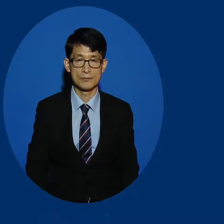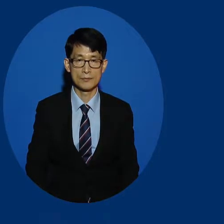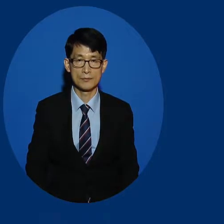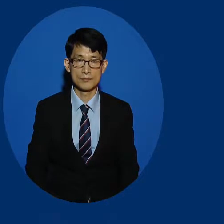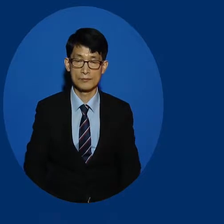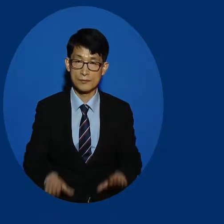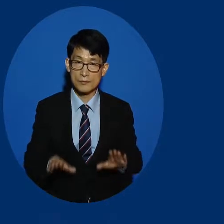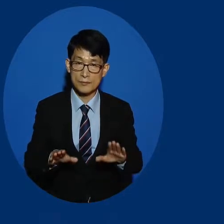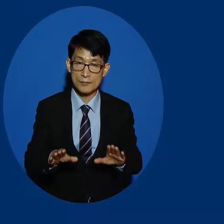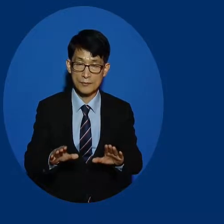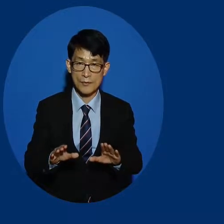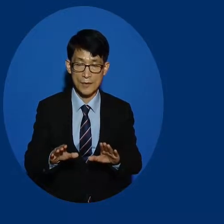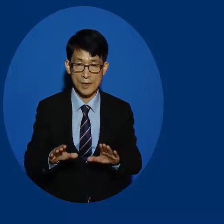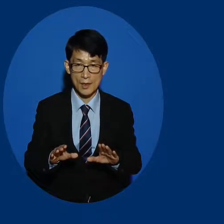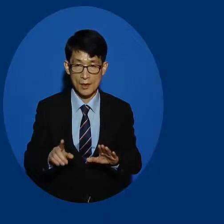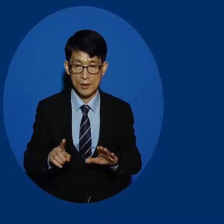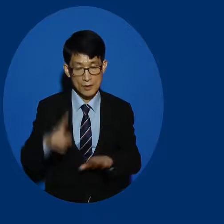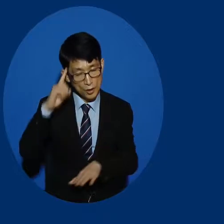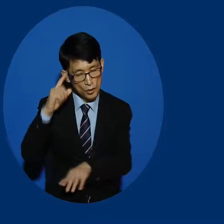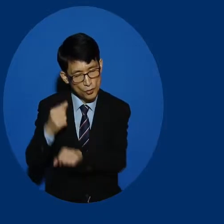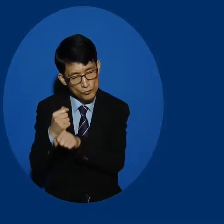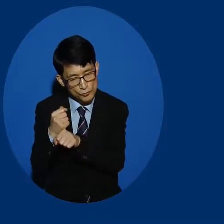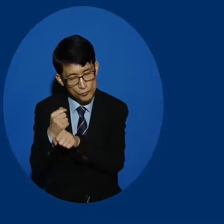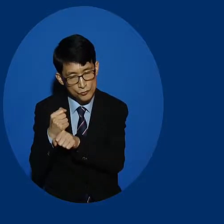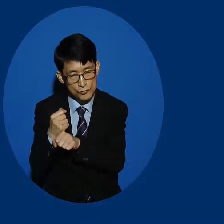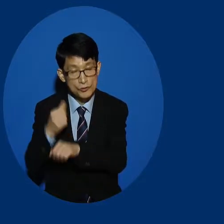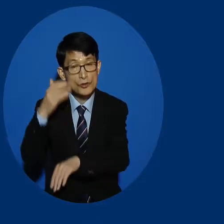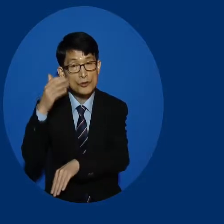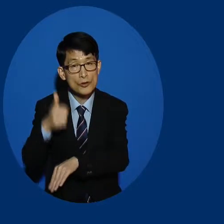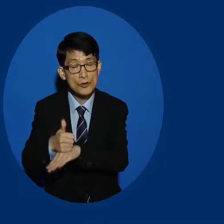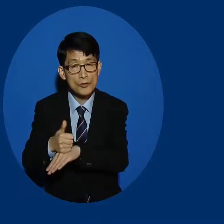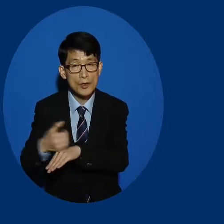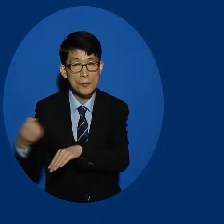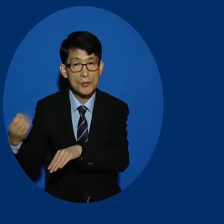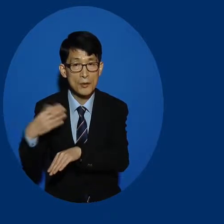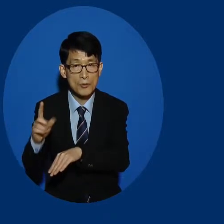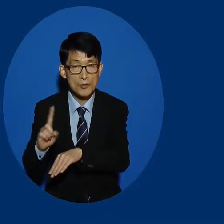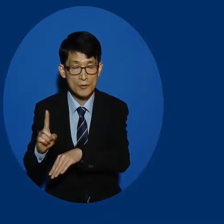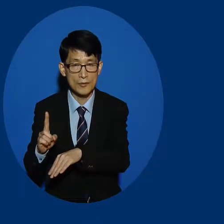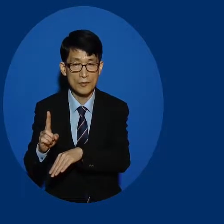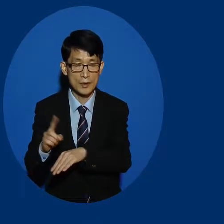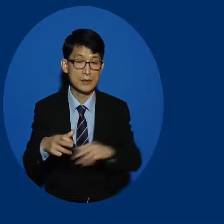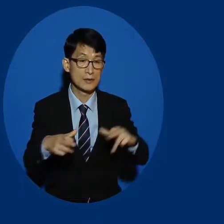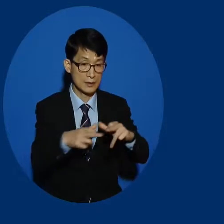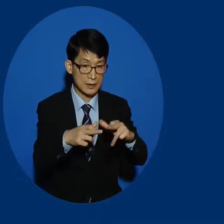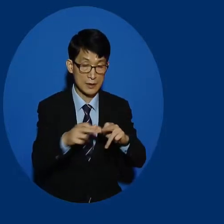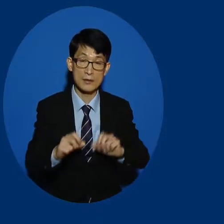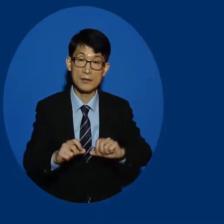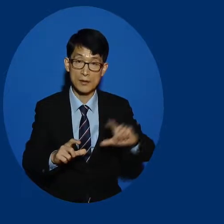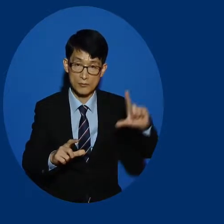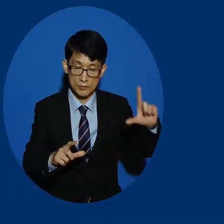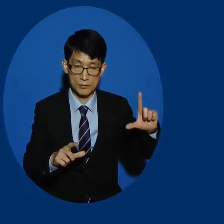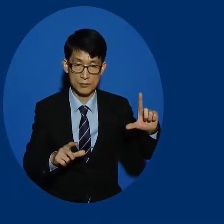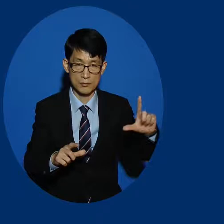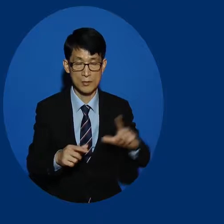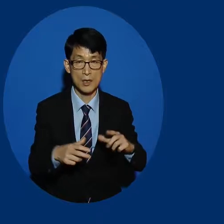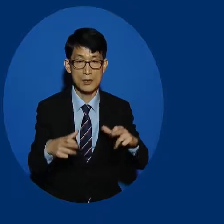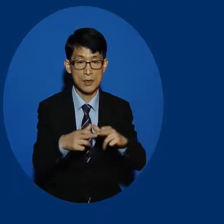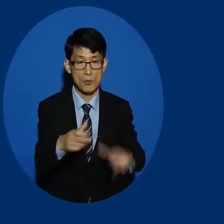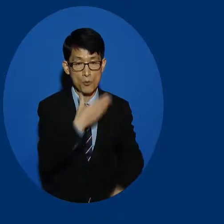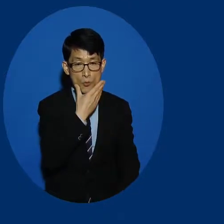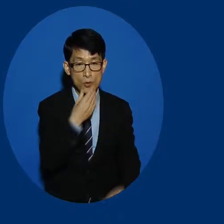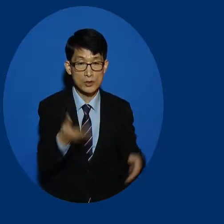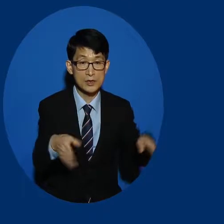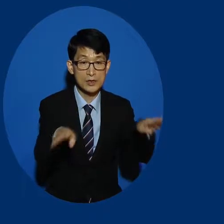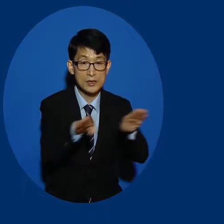많은 연구 결과들이 이야기해 주듯이 많은 장애인들의 상당수는 장애인 복지